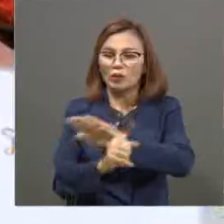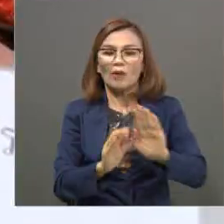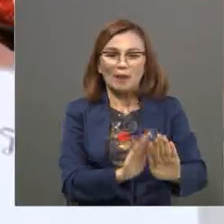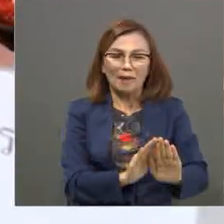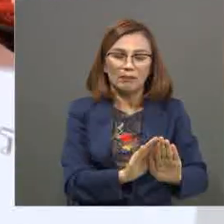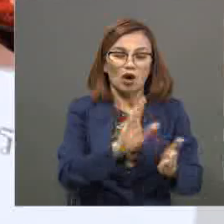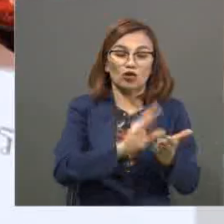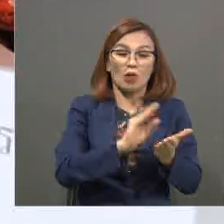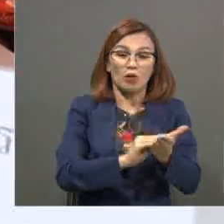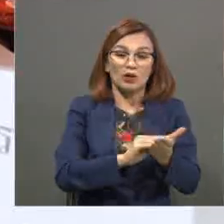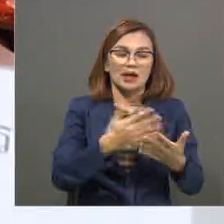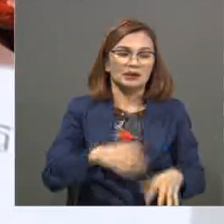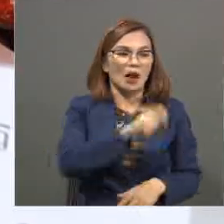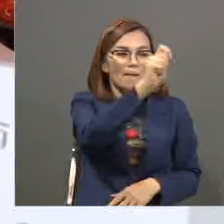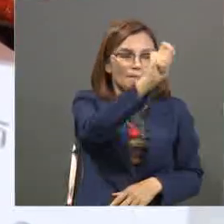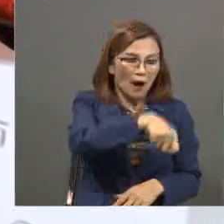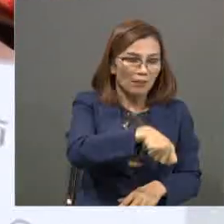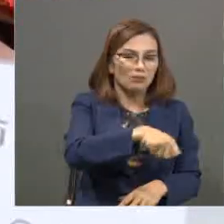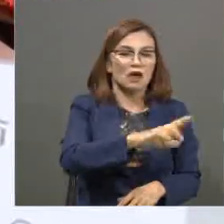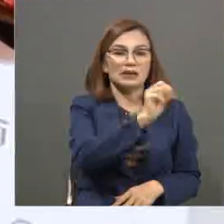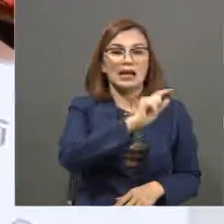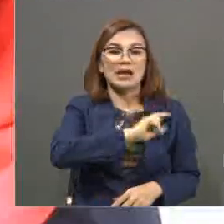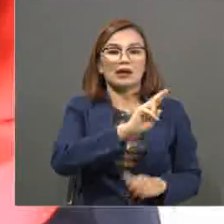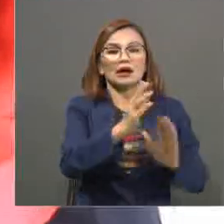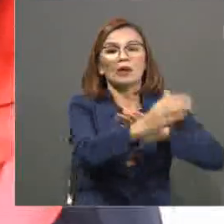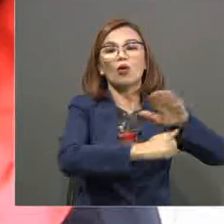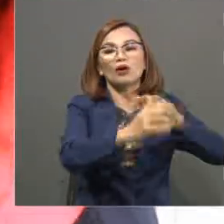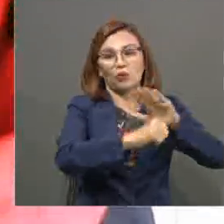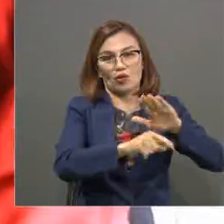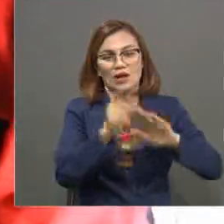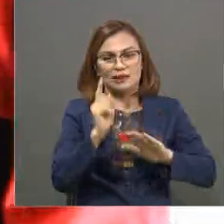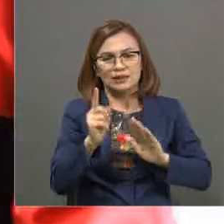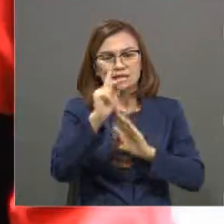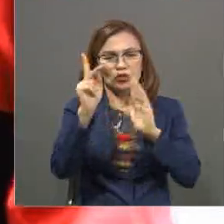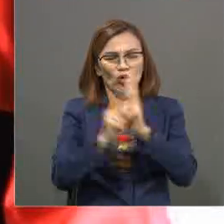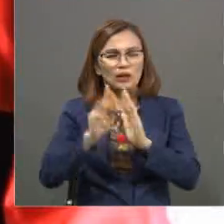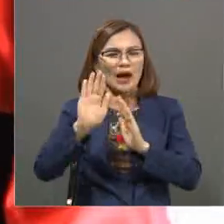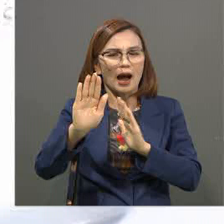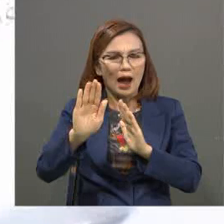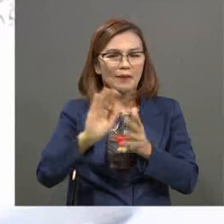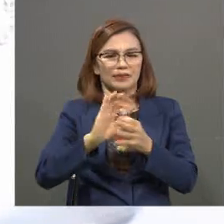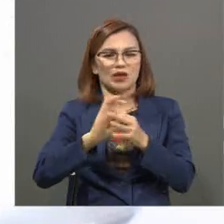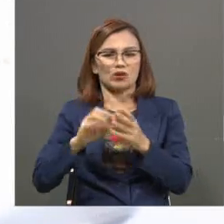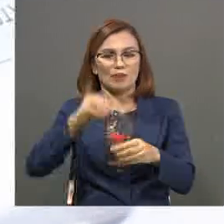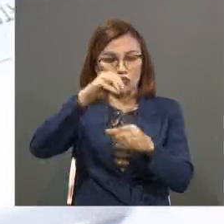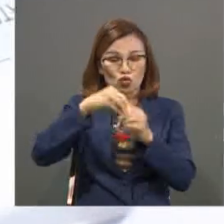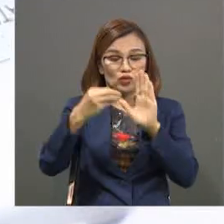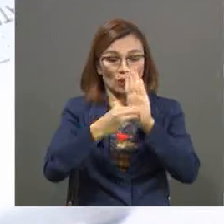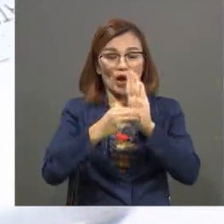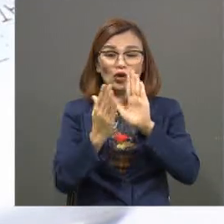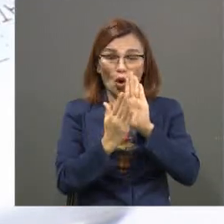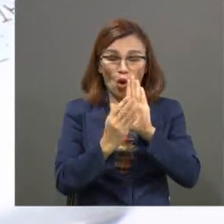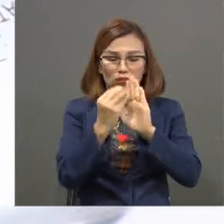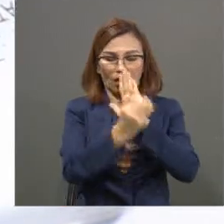สวัสดิการหรือแอปพลิเคชันถุงเงินสำหรับชำระค่าสินค้าเนี่ยไปใช้นอกพื้นที่คือเขาคต้องกำหนดตายตัวที่ไหนที่นั้นรวมถึง